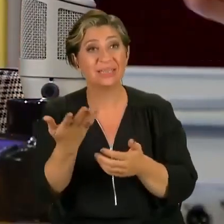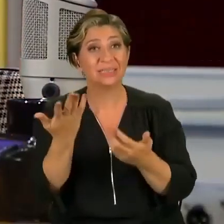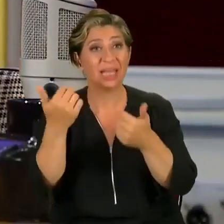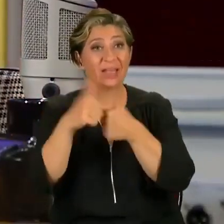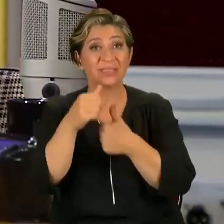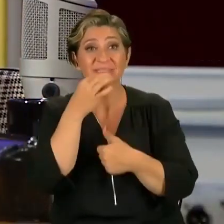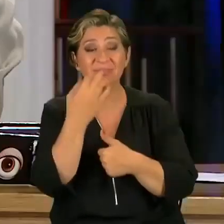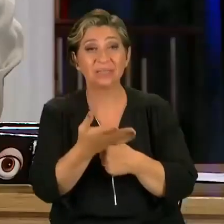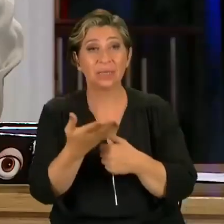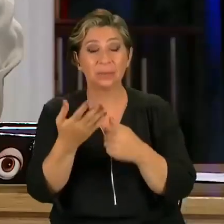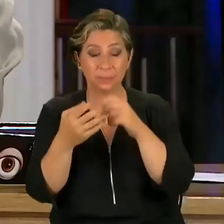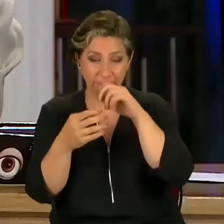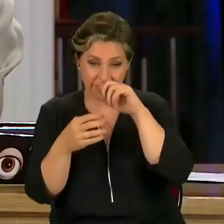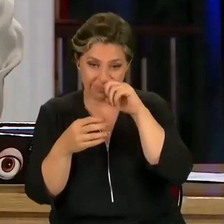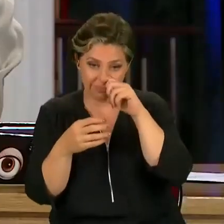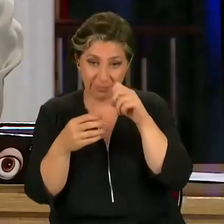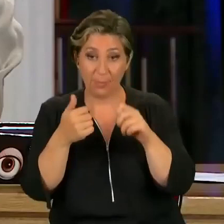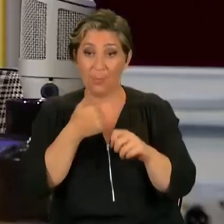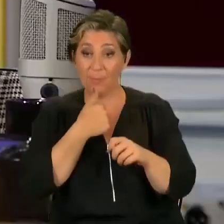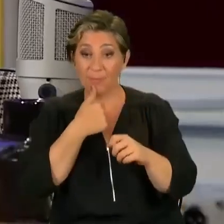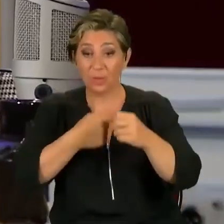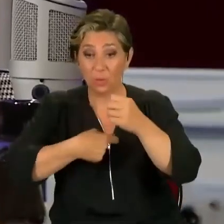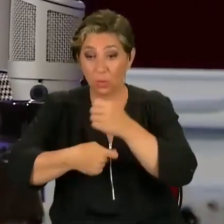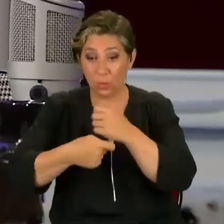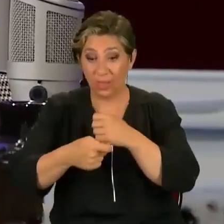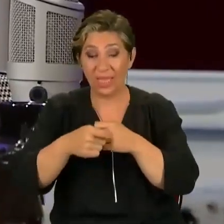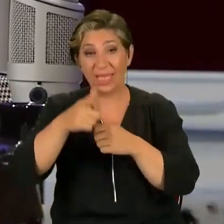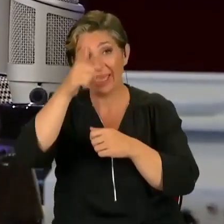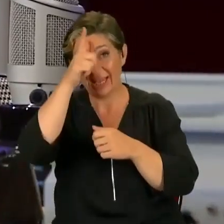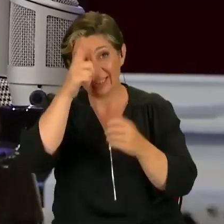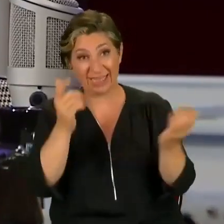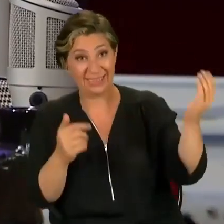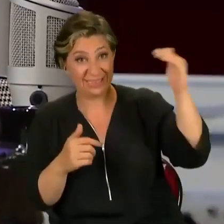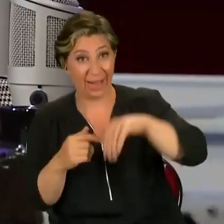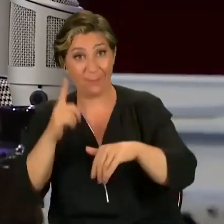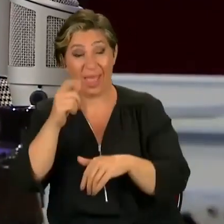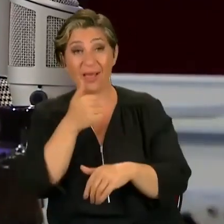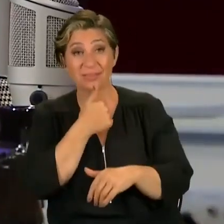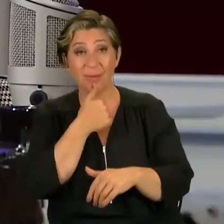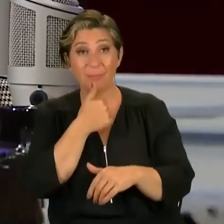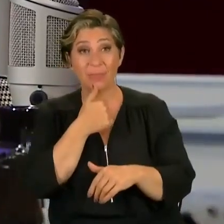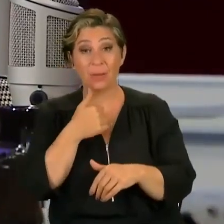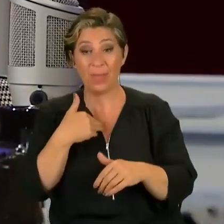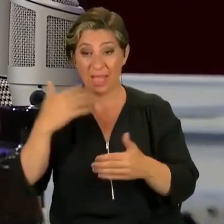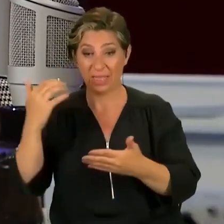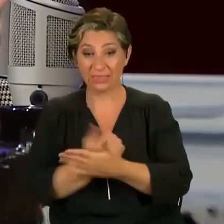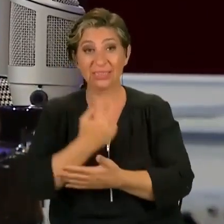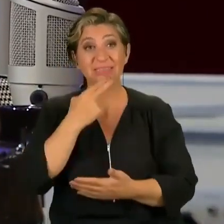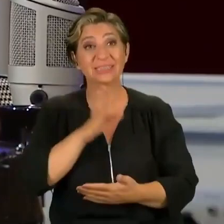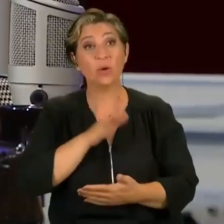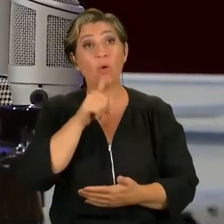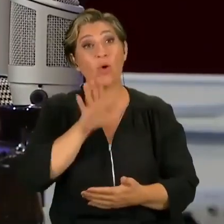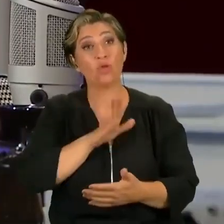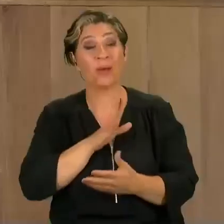Nasıl evlenmenize izin verdi? Zaten şöyle bir şey. Babamla kumar oynamaya Irak Mosul'dan gelen bir adam, Olgun ben kazanırsam